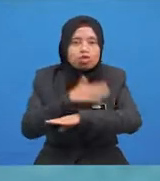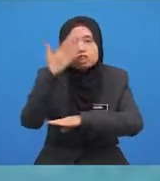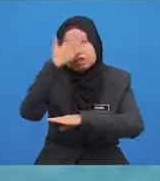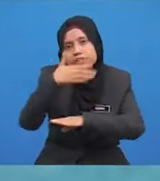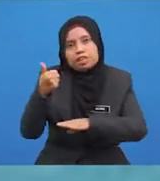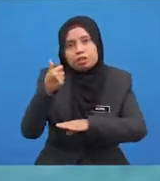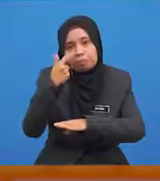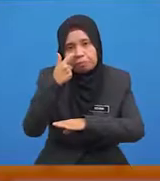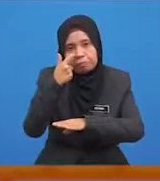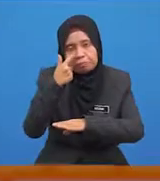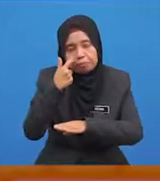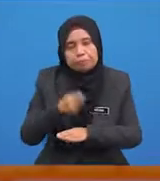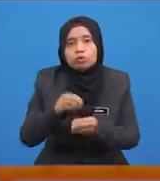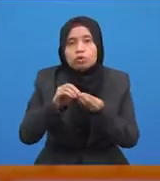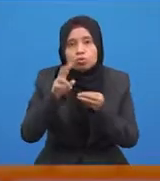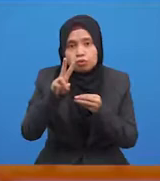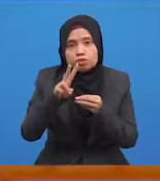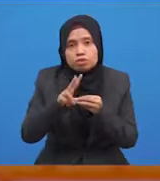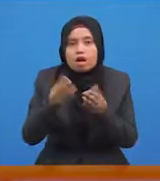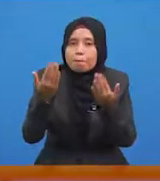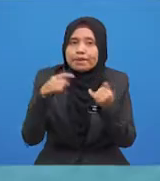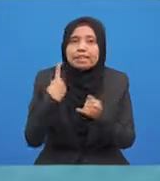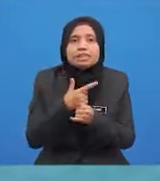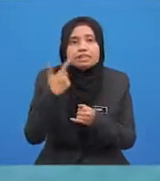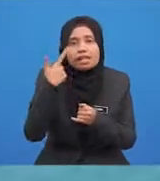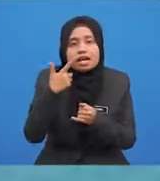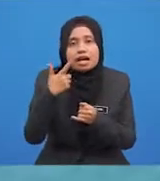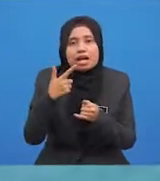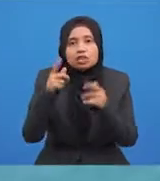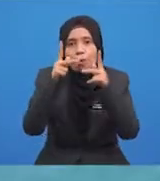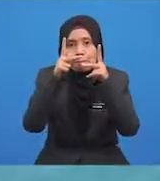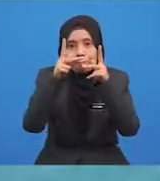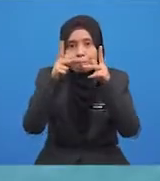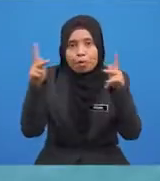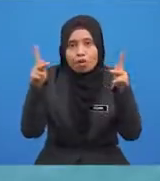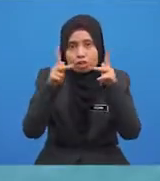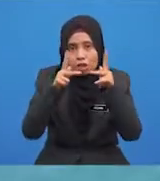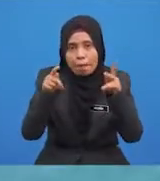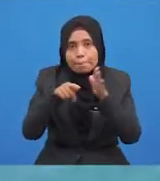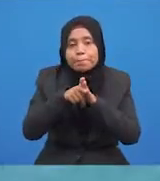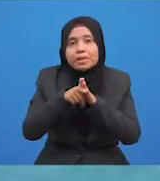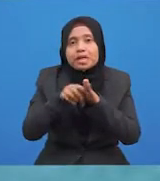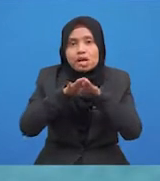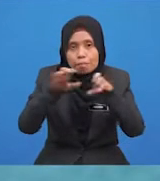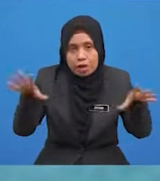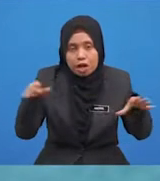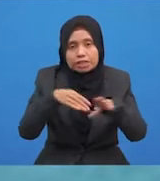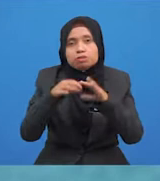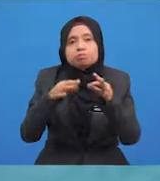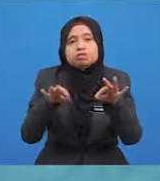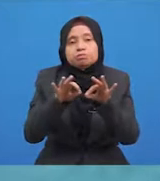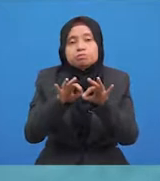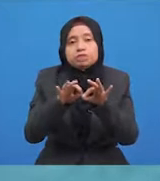cantik. Kedua, mari kita lihat plot perkembangan dalam cerpen ini.